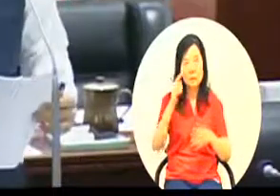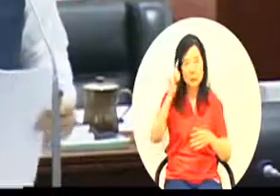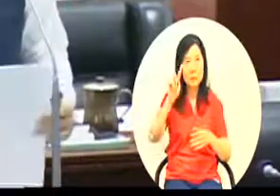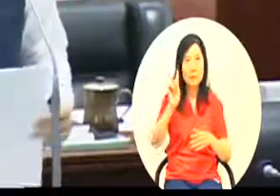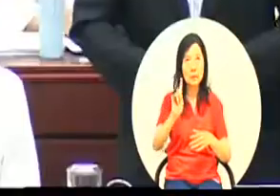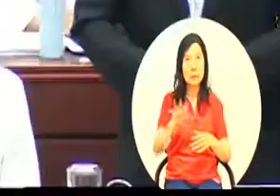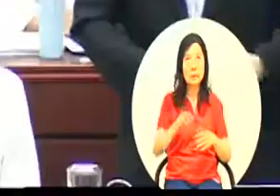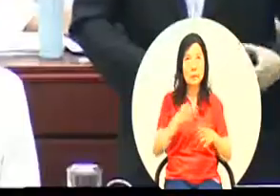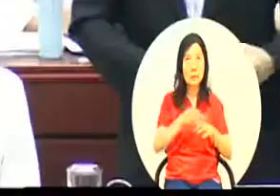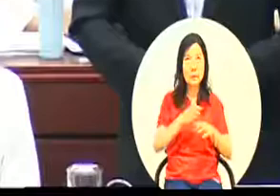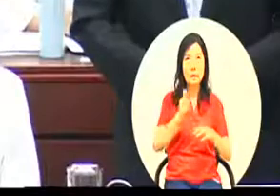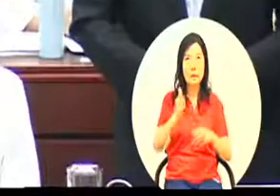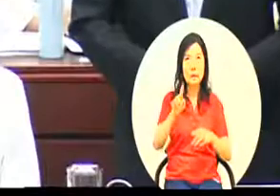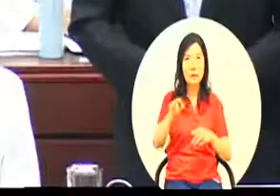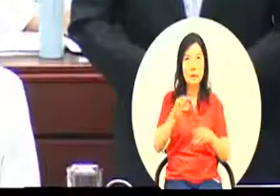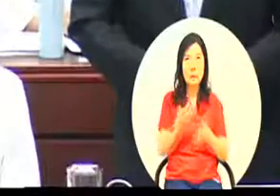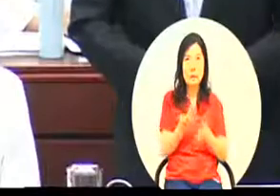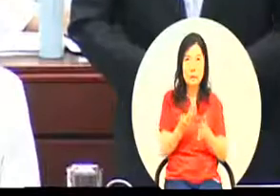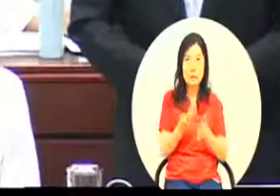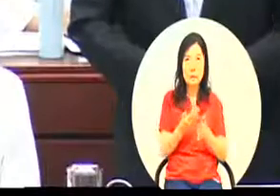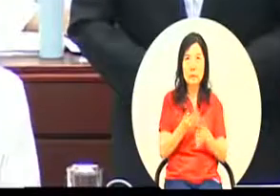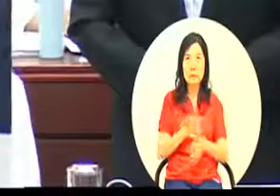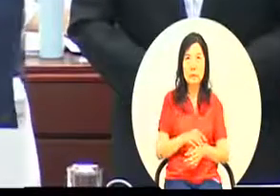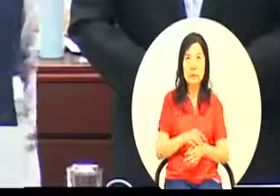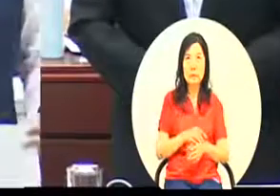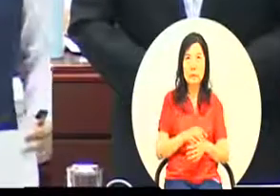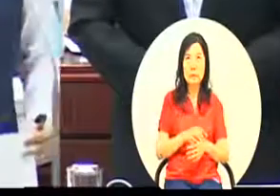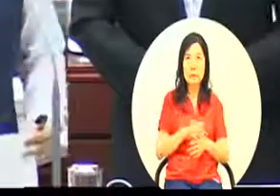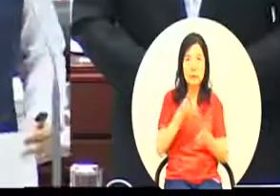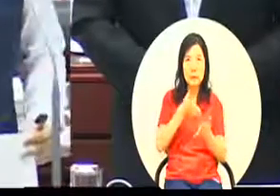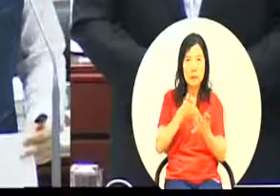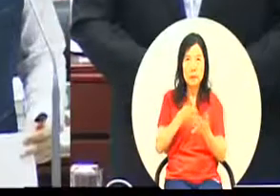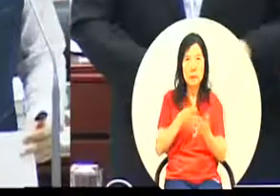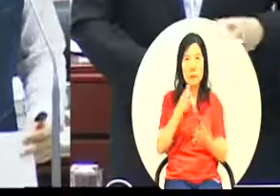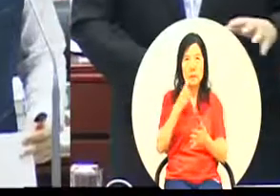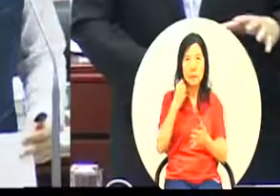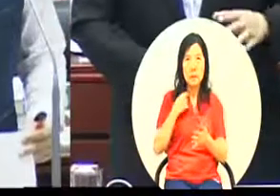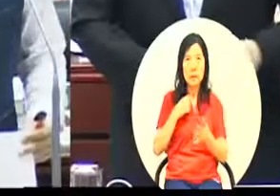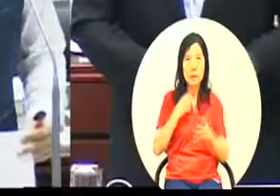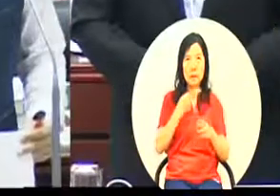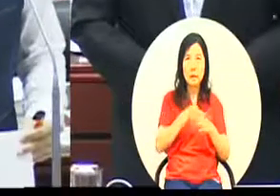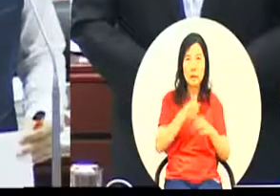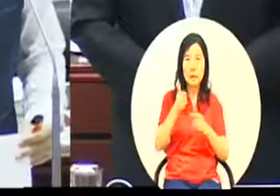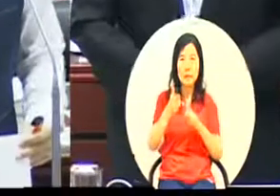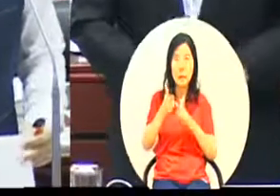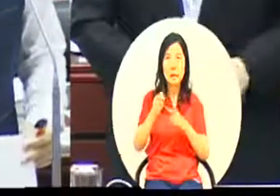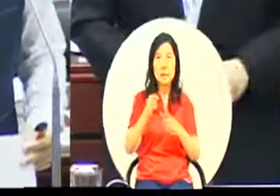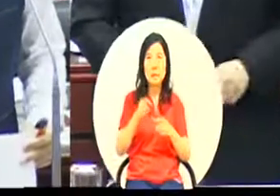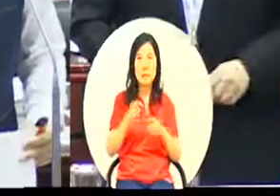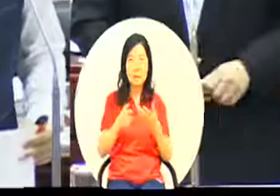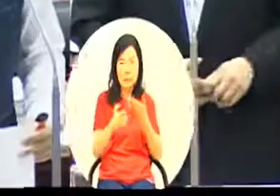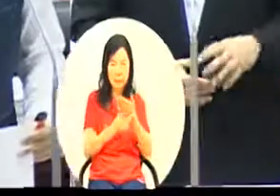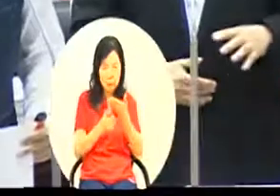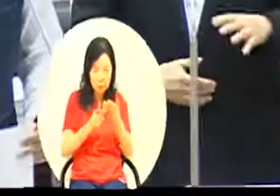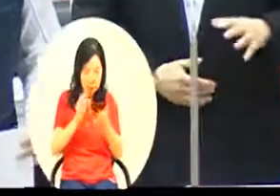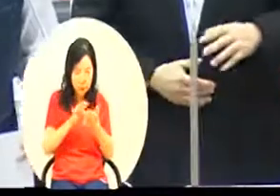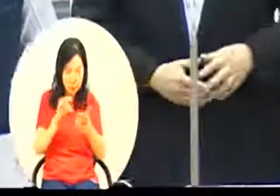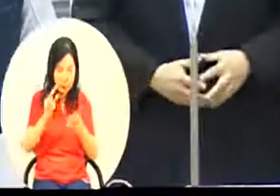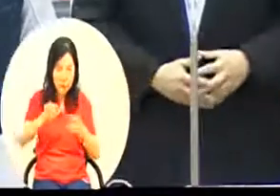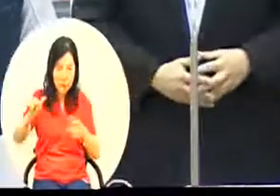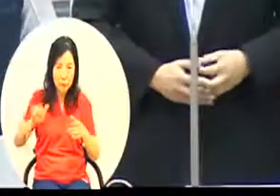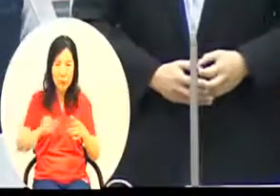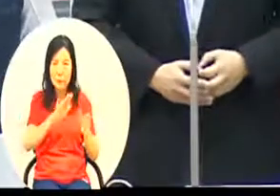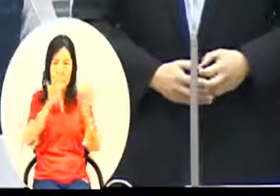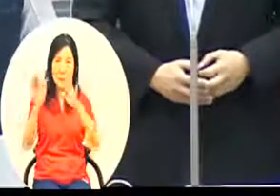燕哈。罗燕刚才那个咨询内容，就知道罗燕对这个毒品的 这个状